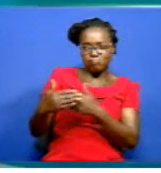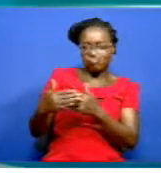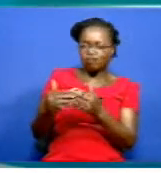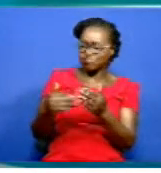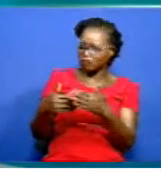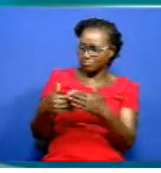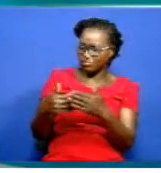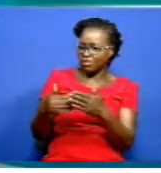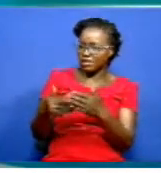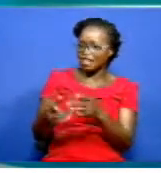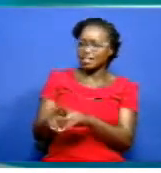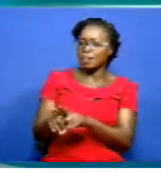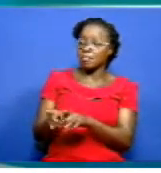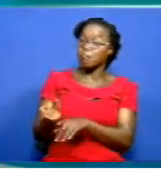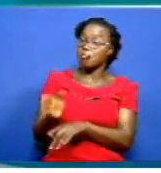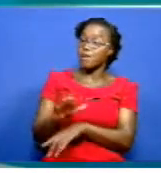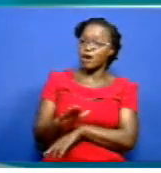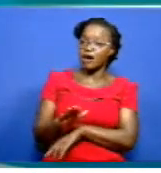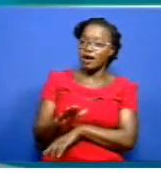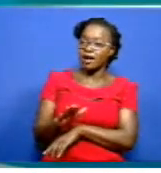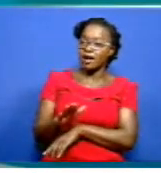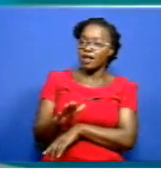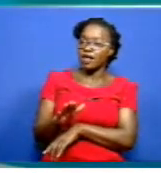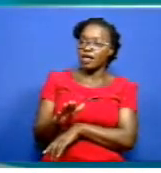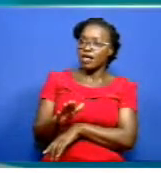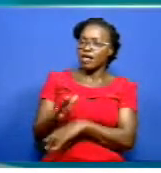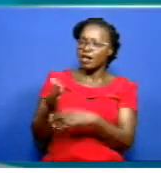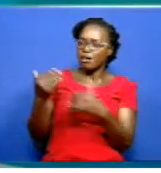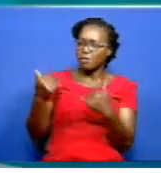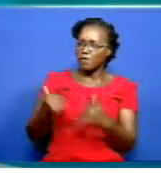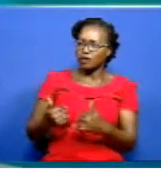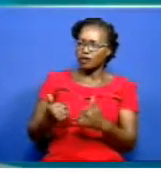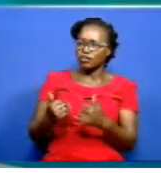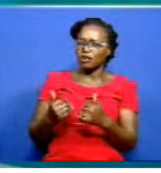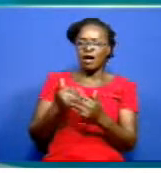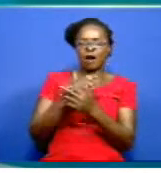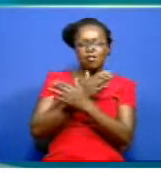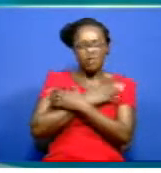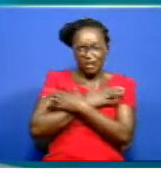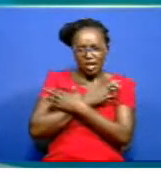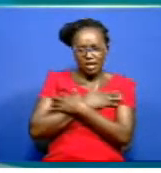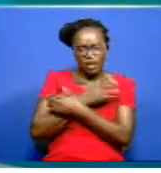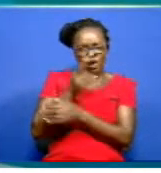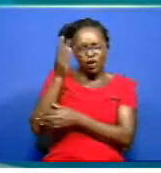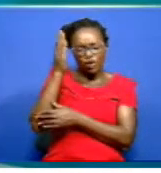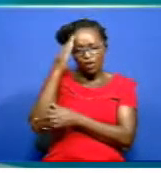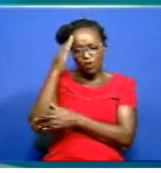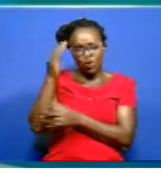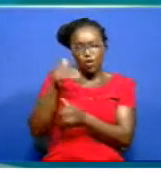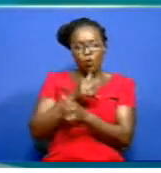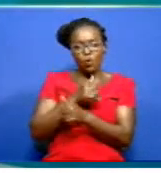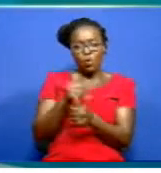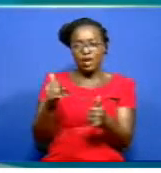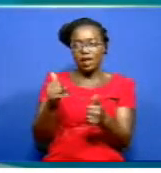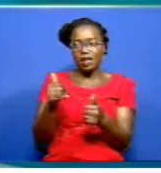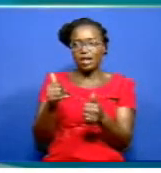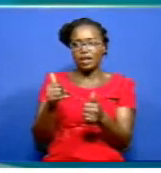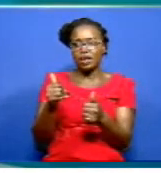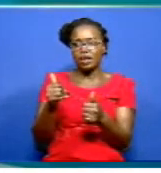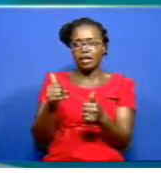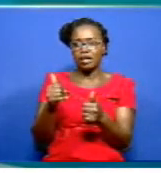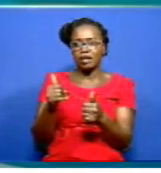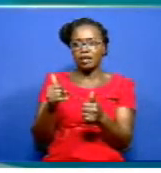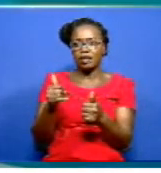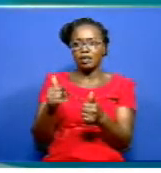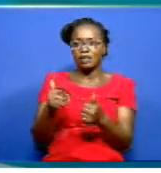mwenye atamuongelesha ama atamkaribia ni mtu amezoea, ni mtu anajua vizuri, na ni mtu hawajakoseana